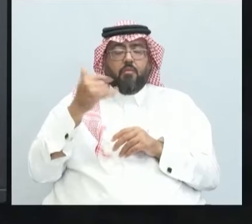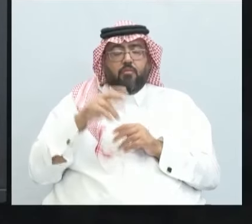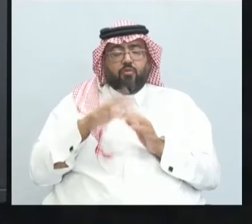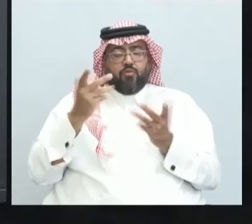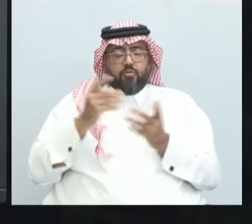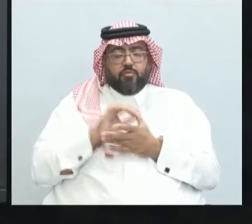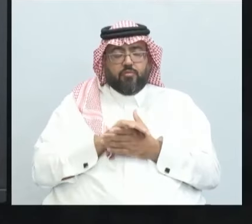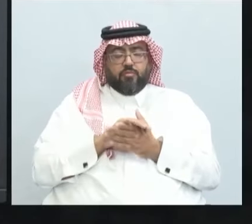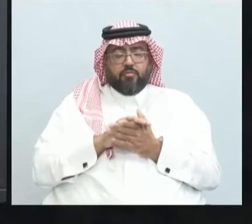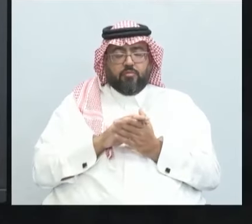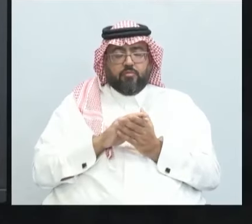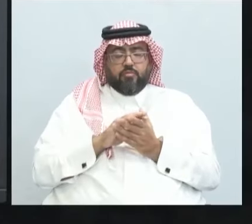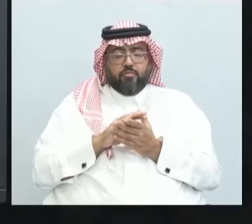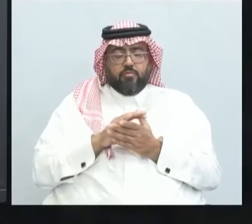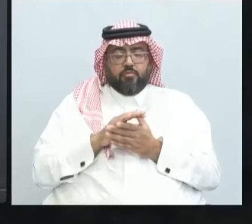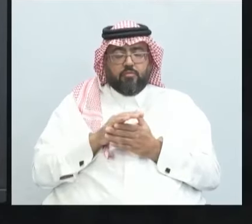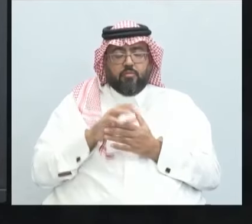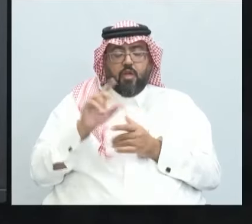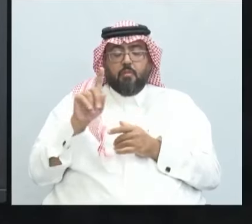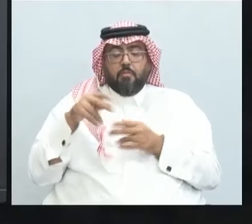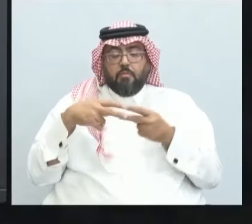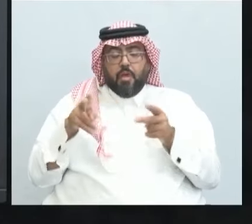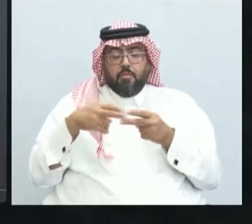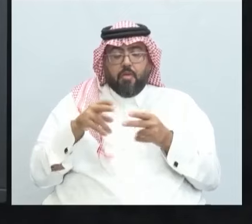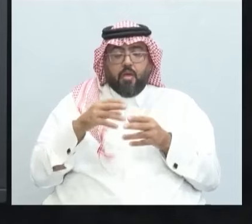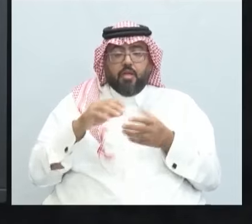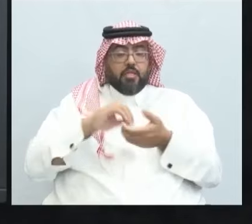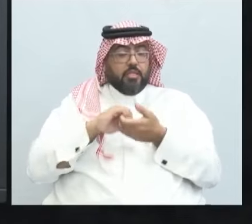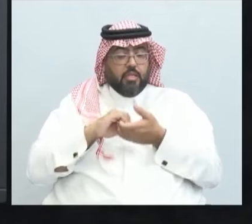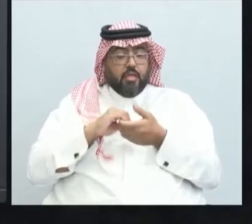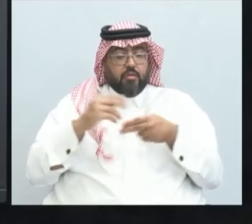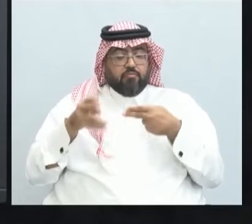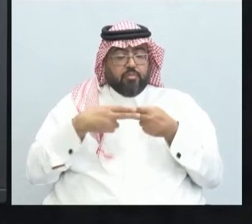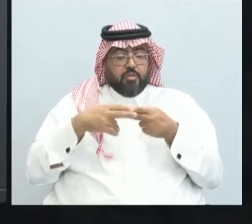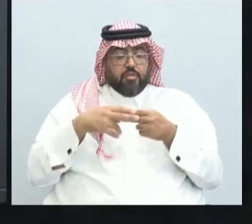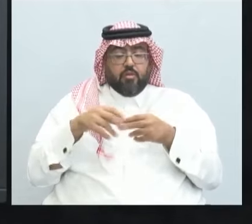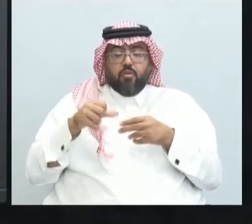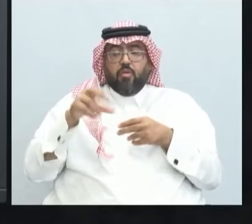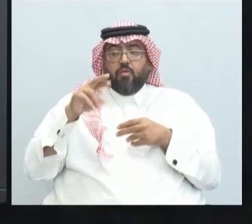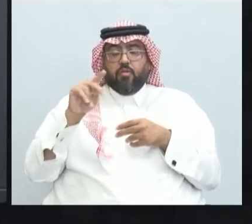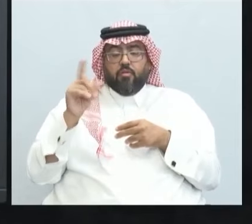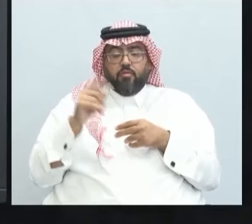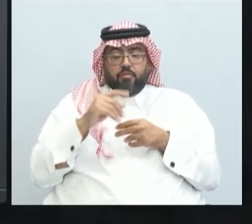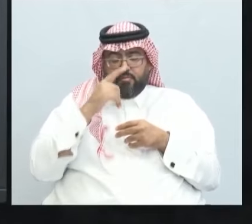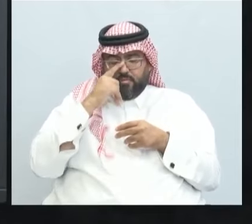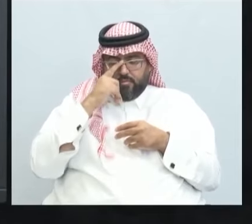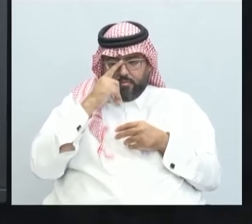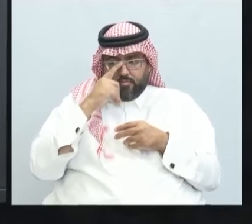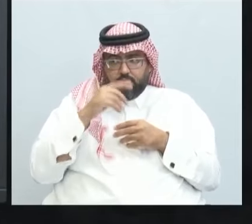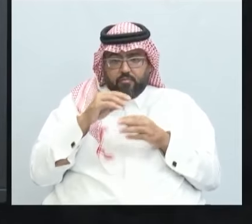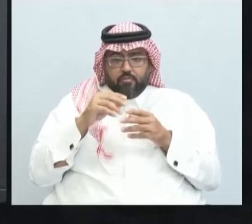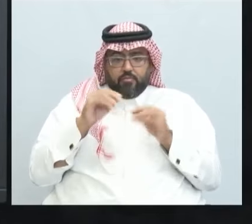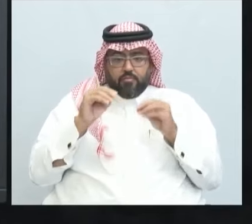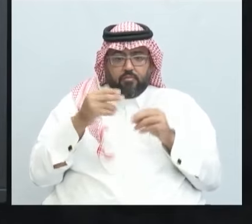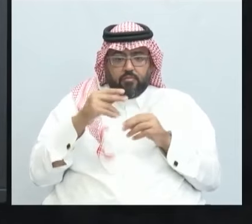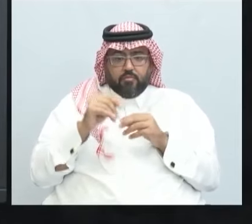العرب هنا اني ما بابي بذي غلق عن الصديق وايضا هنا اغض طرفي ما بدت لي جارتي عن تره